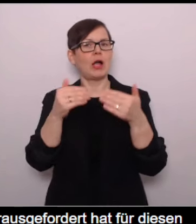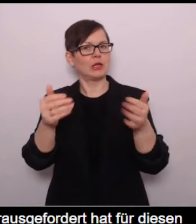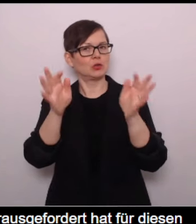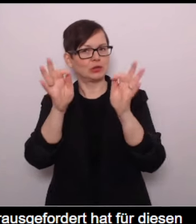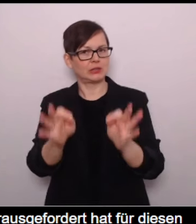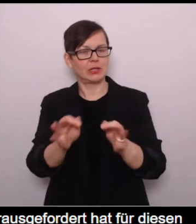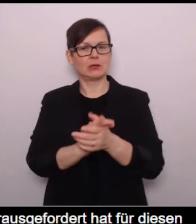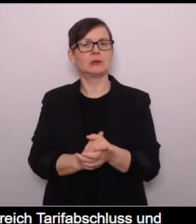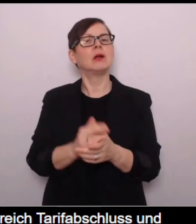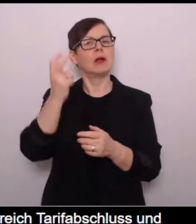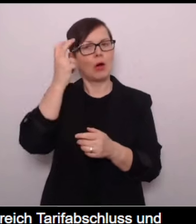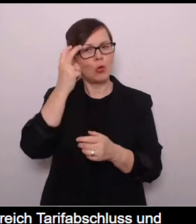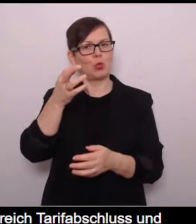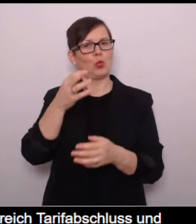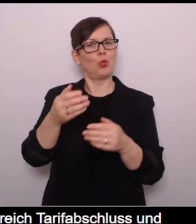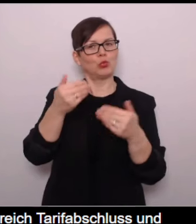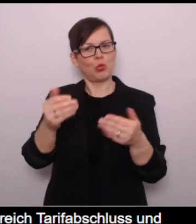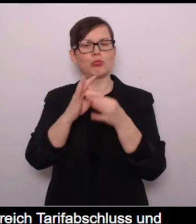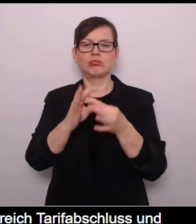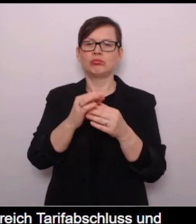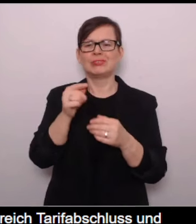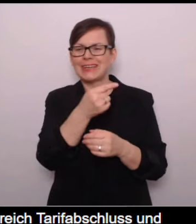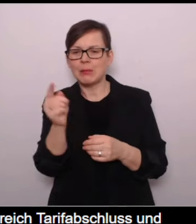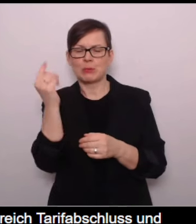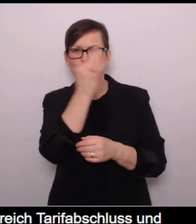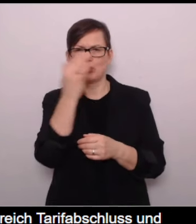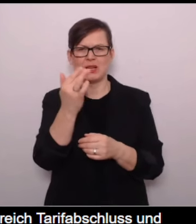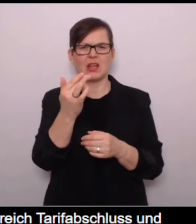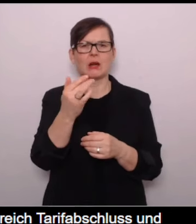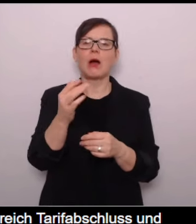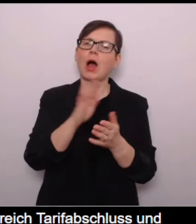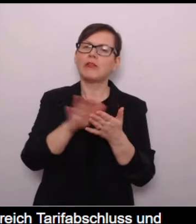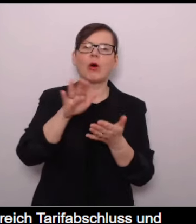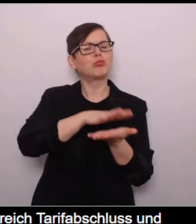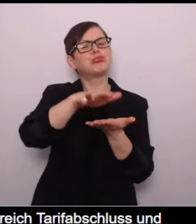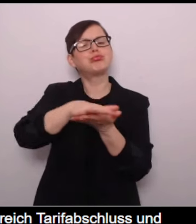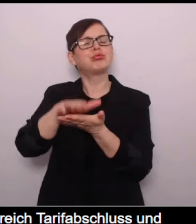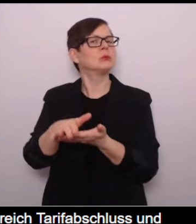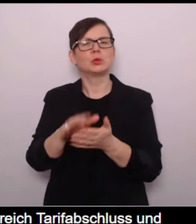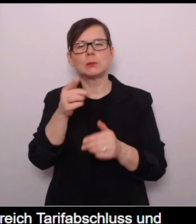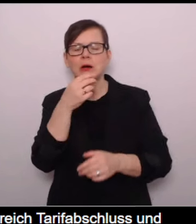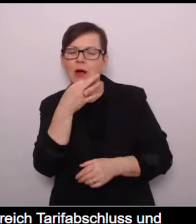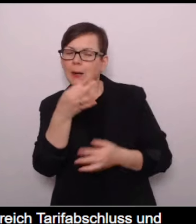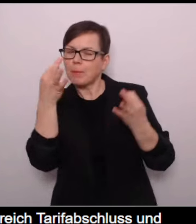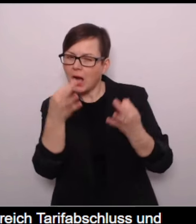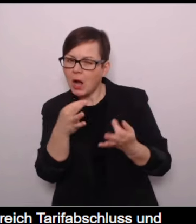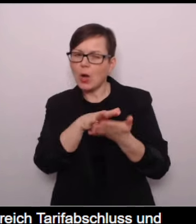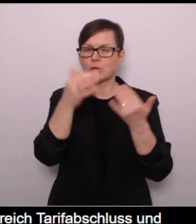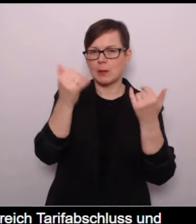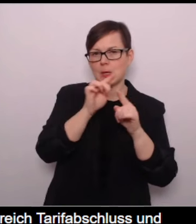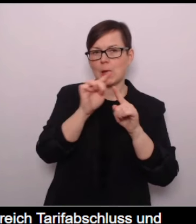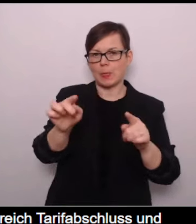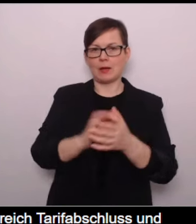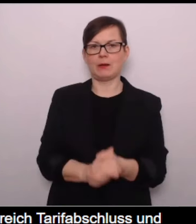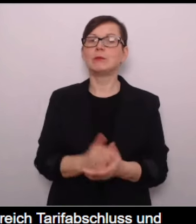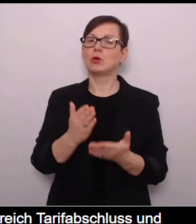verständigt. Den führen wir auch fort. Das ist auch ein kluges Signal im Hinblick auf die Fragen der Selbstbeschränkung, von Ausgaben, der Notwendigkeit,